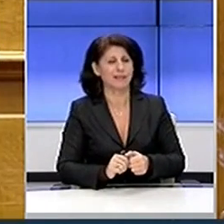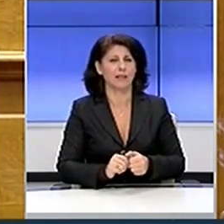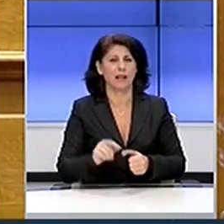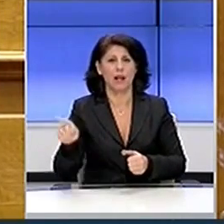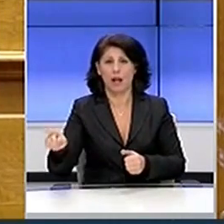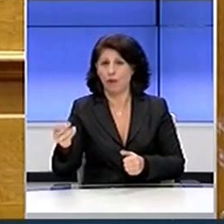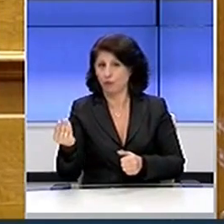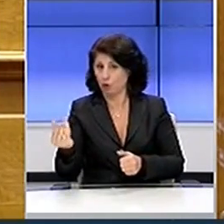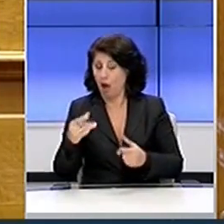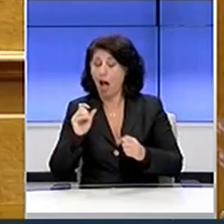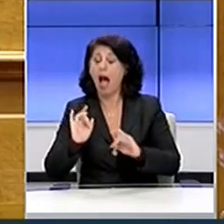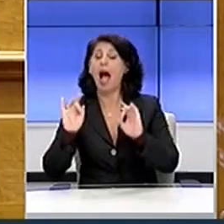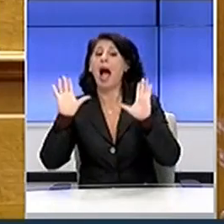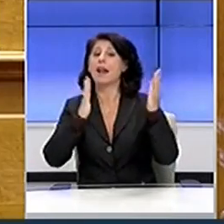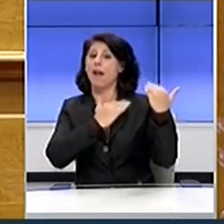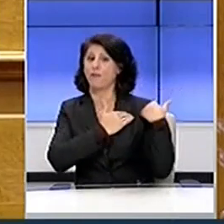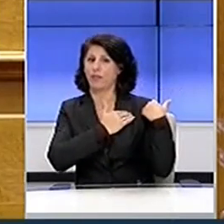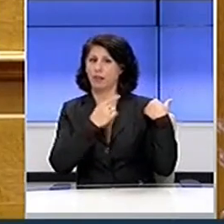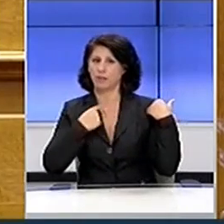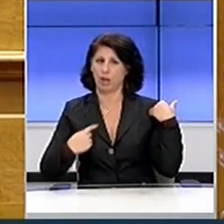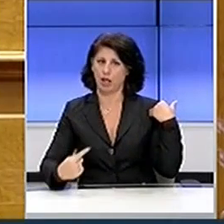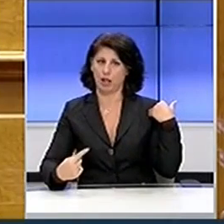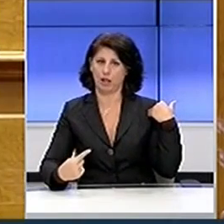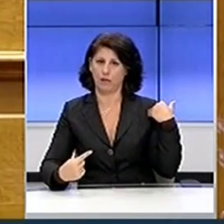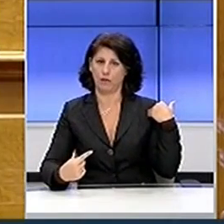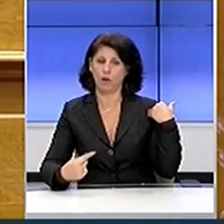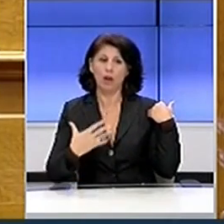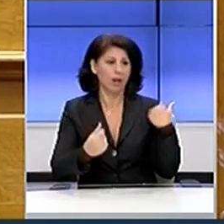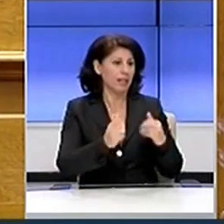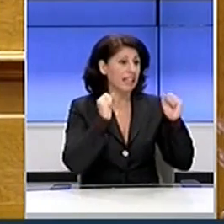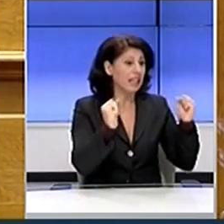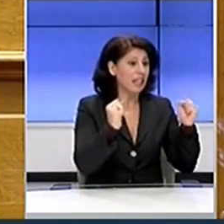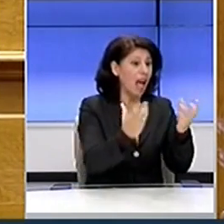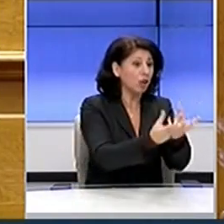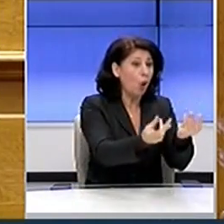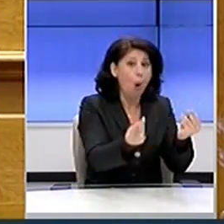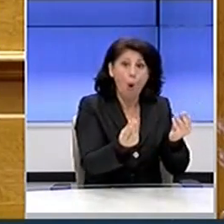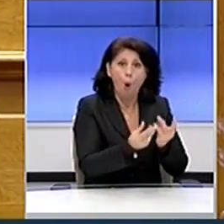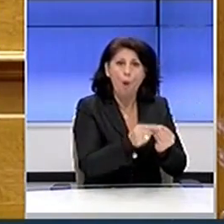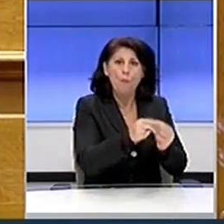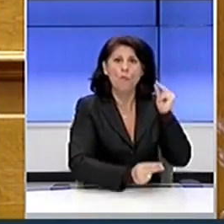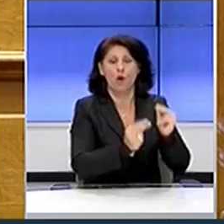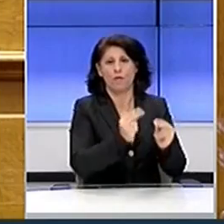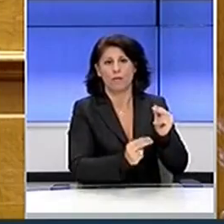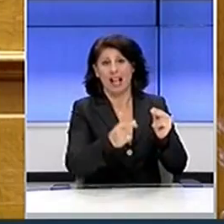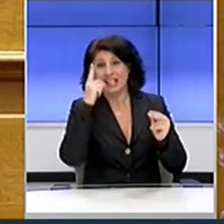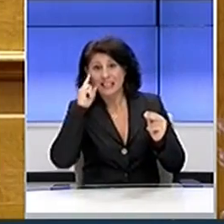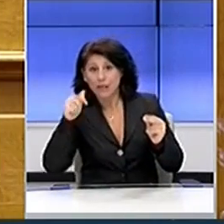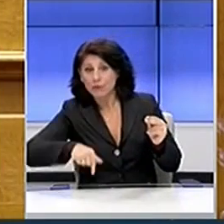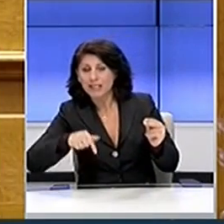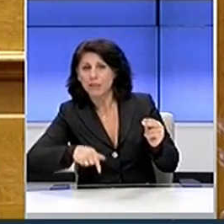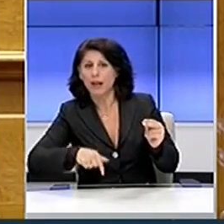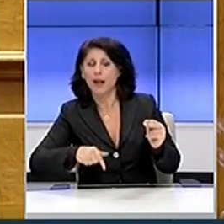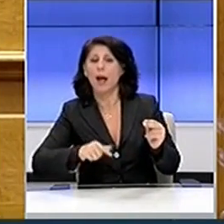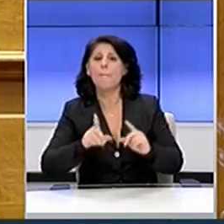την ανέντιμη και ανεύθυνη συμπεριφορά τους υπονόμευσαν την υγεία των πολλών. Ξέρουμε σήμερα ποιες